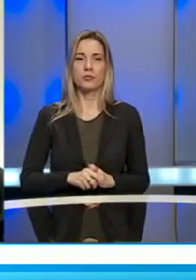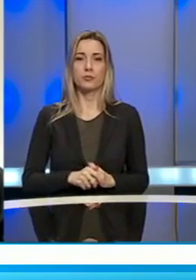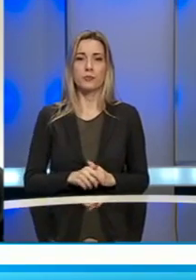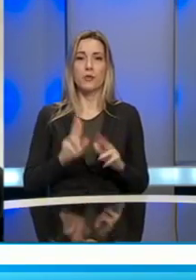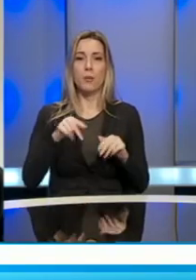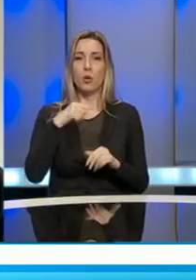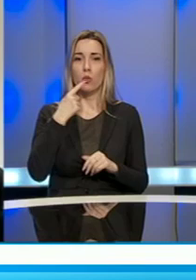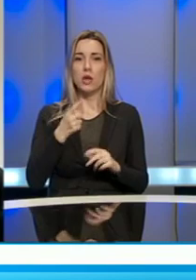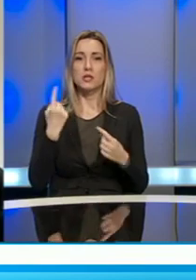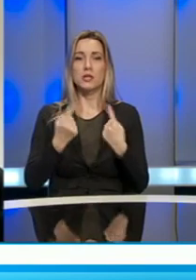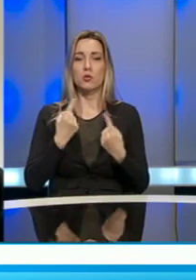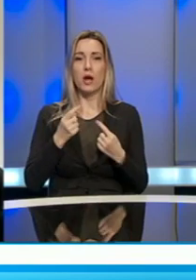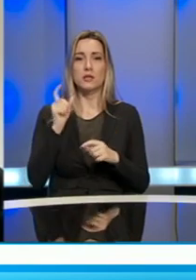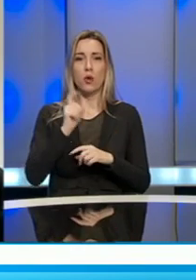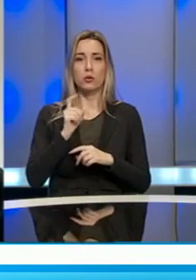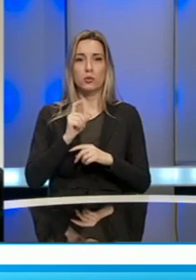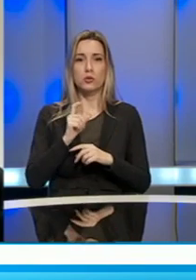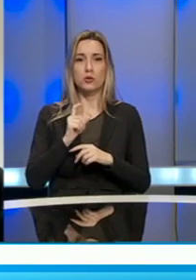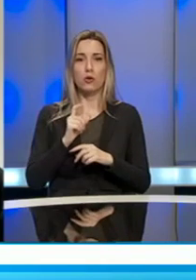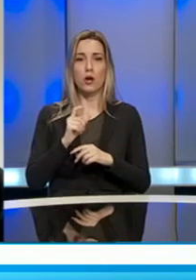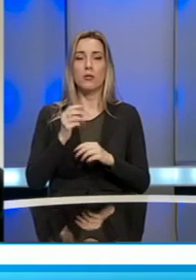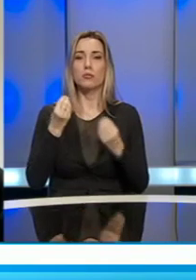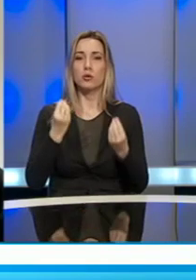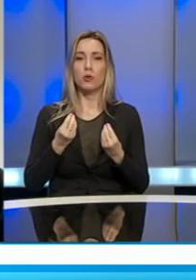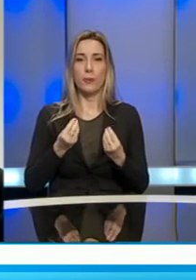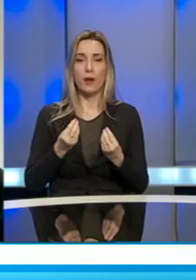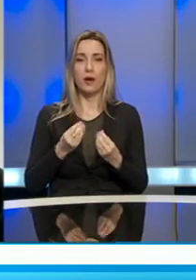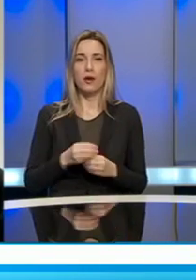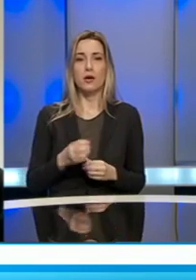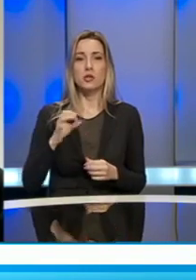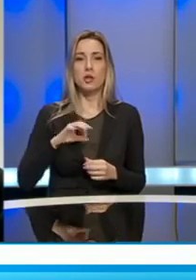Pa mogu reći da situacija u Turskoj je relativno dobra, s obzirom da